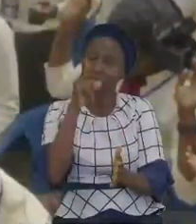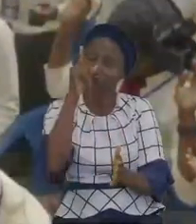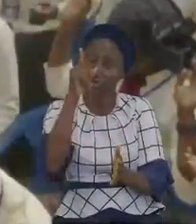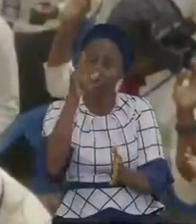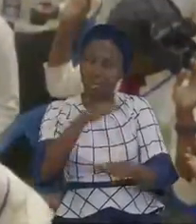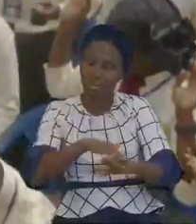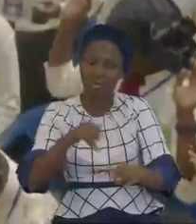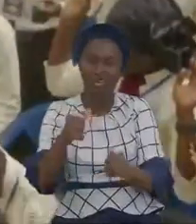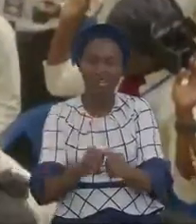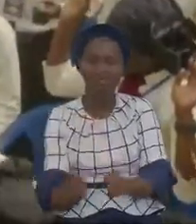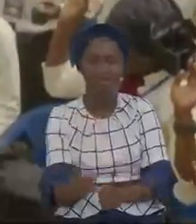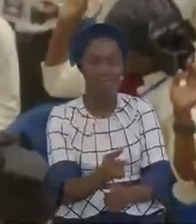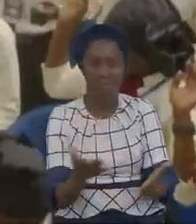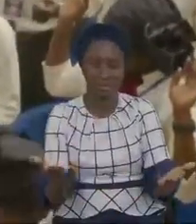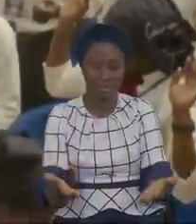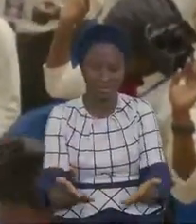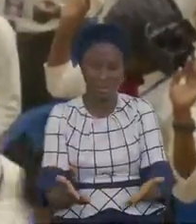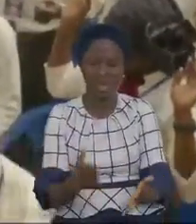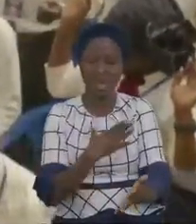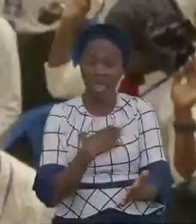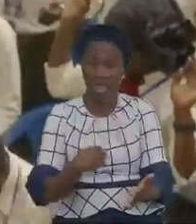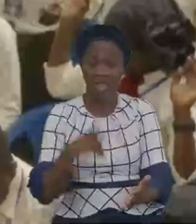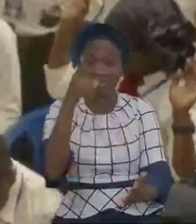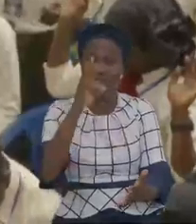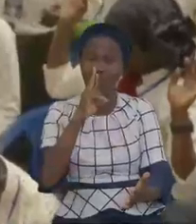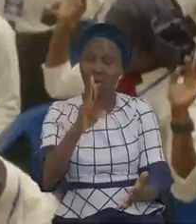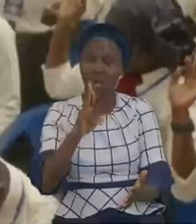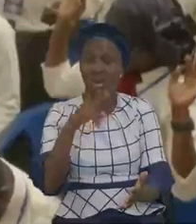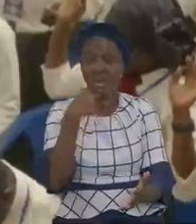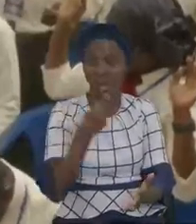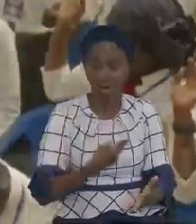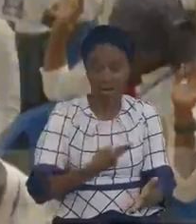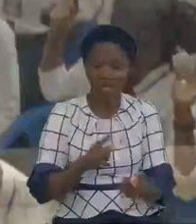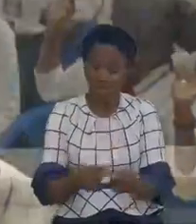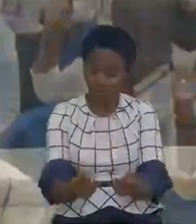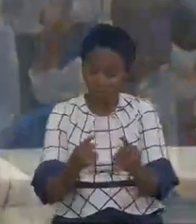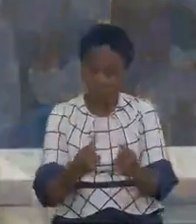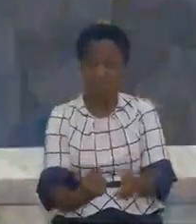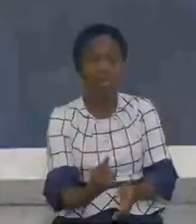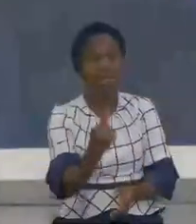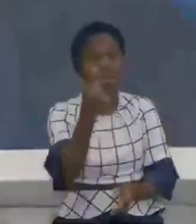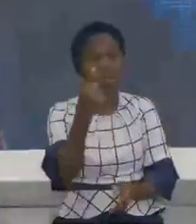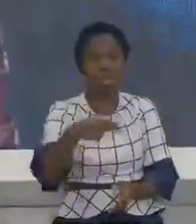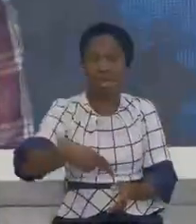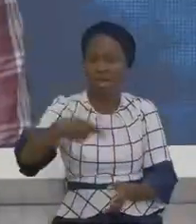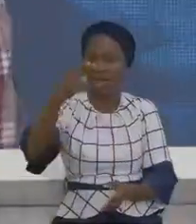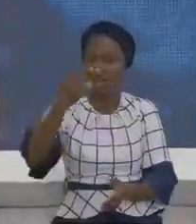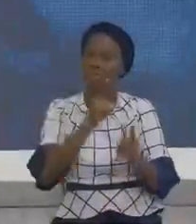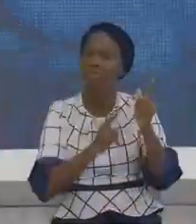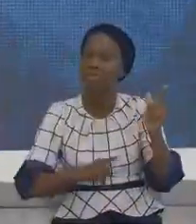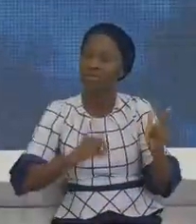et tu nous dis, monte plus haut. Seigneur, je prie, il n'y aura